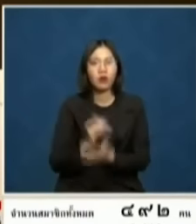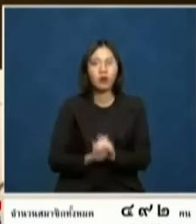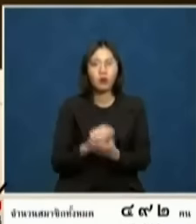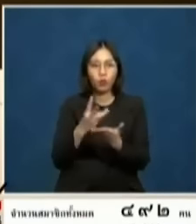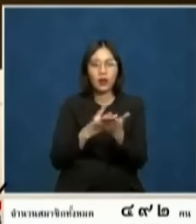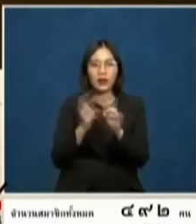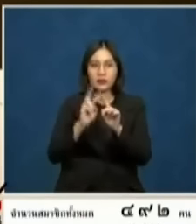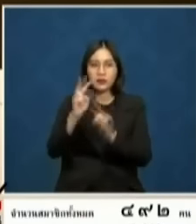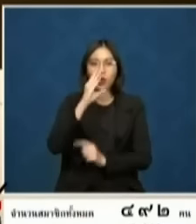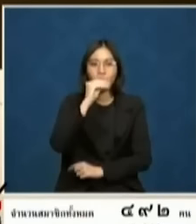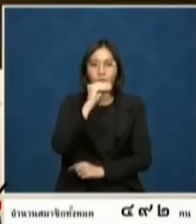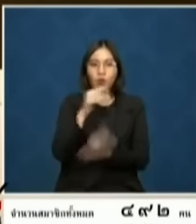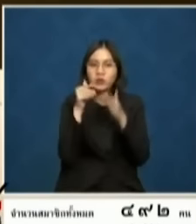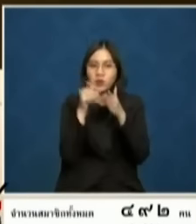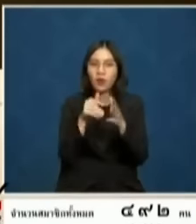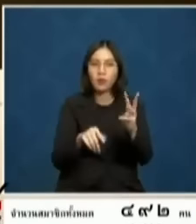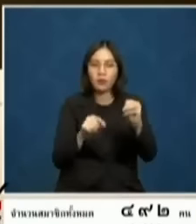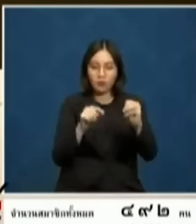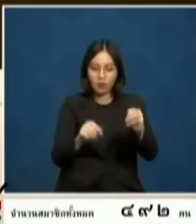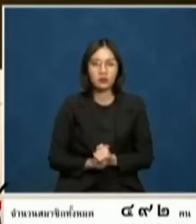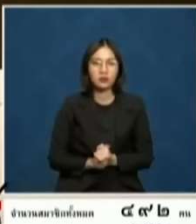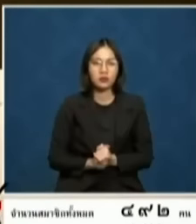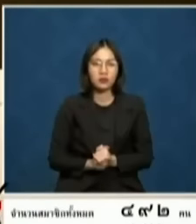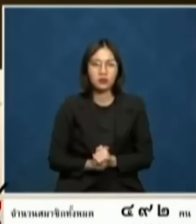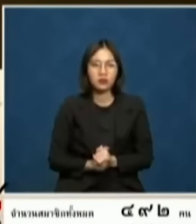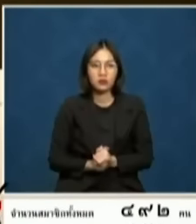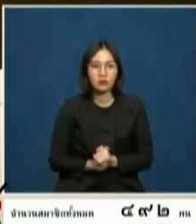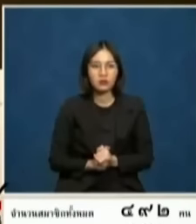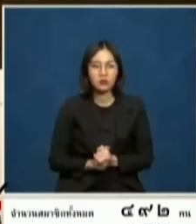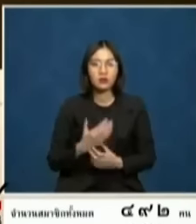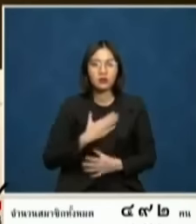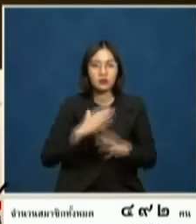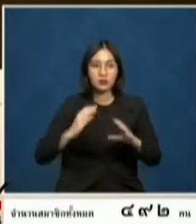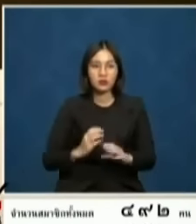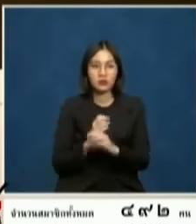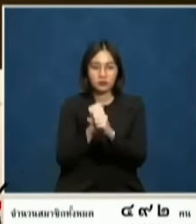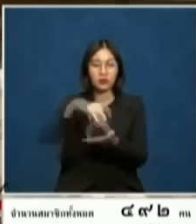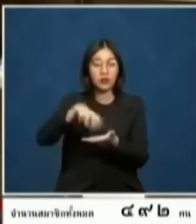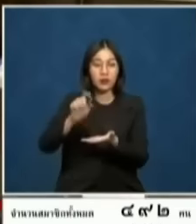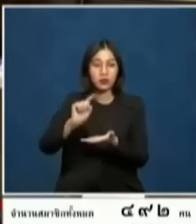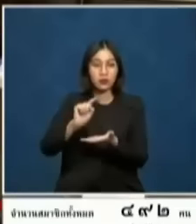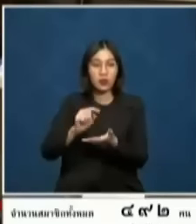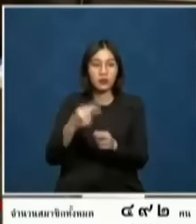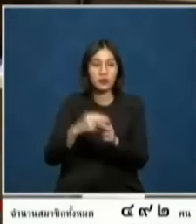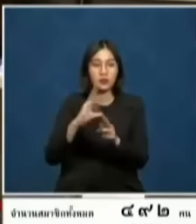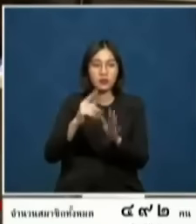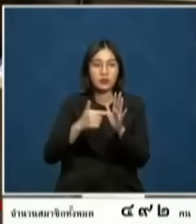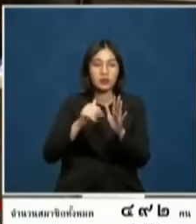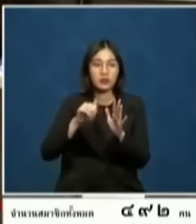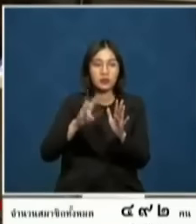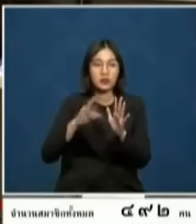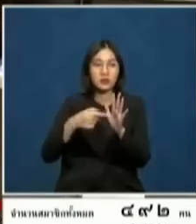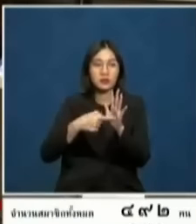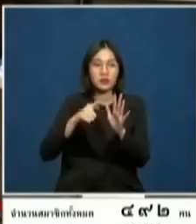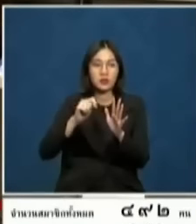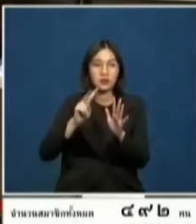าจารย์วันนอ ค่ะ นะยืนขึ้นแล้วอีกสเต็ปหนึ่งก็คือให้ตำรวจจะพามาคุมตัวออกไป คงไม่ต้องเห็นภาพแบบนั้นน